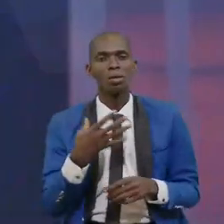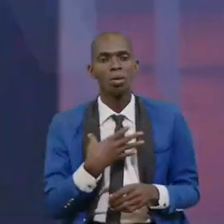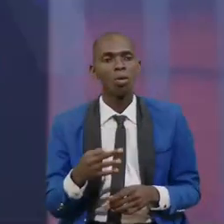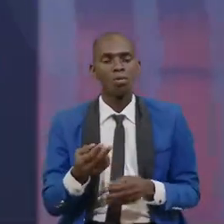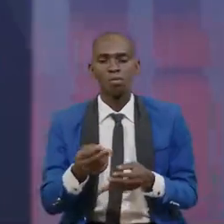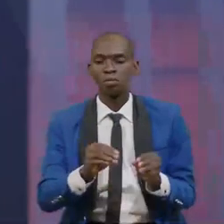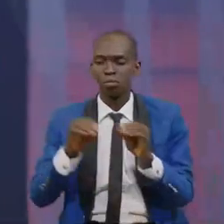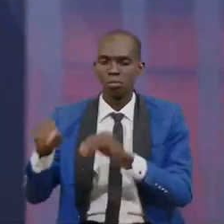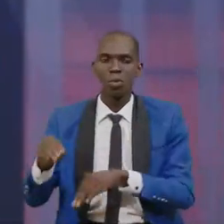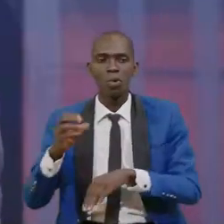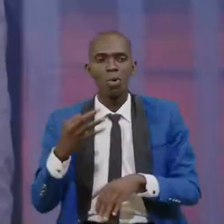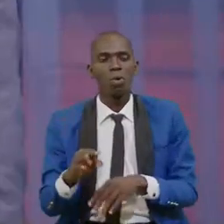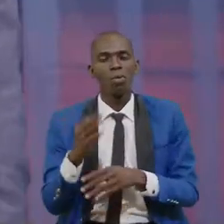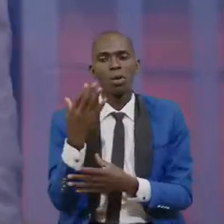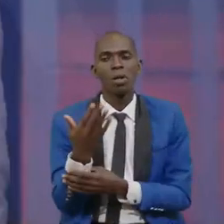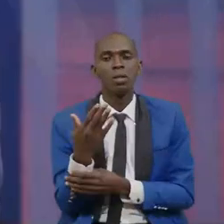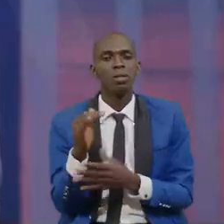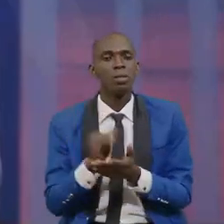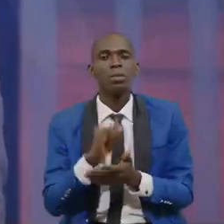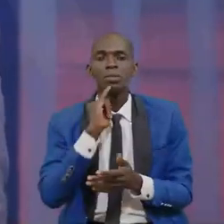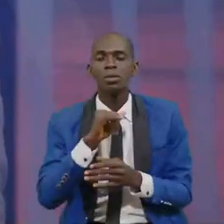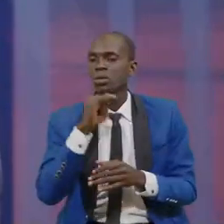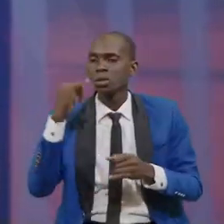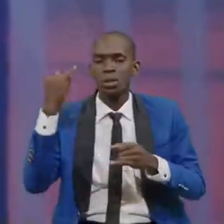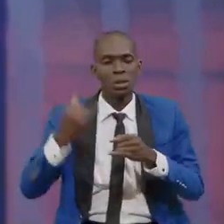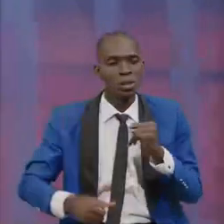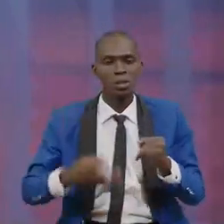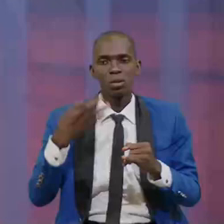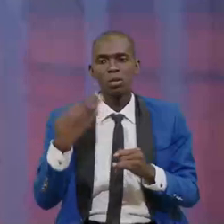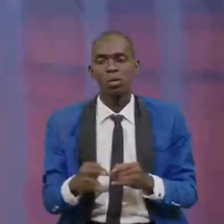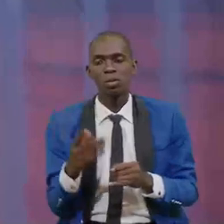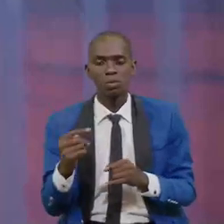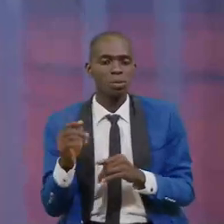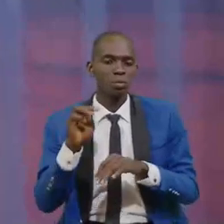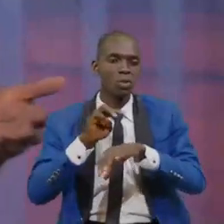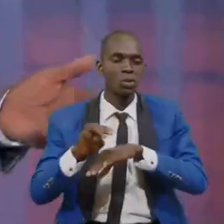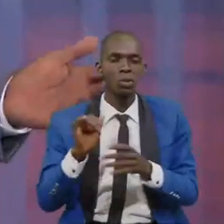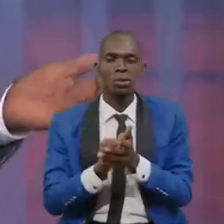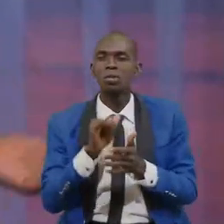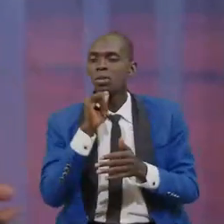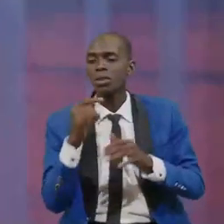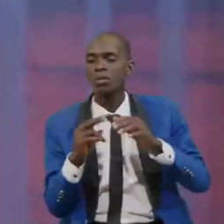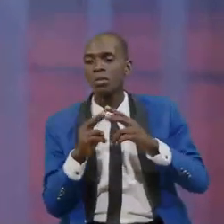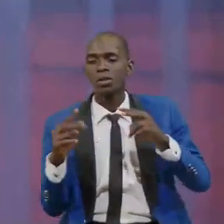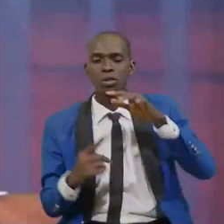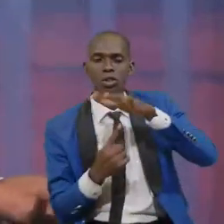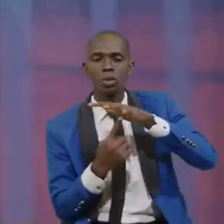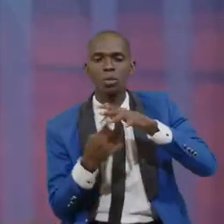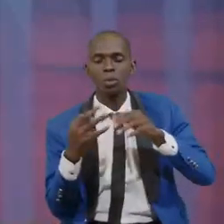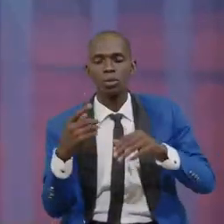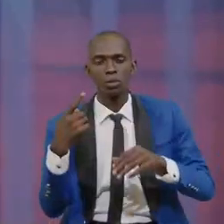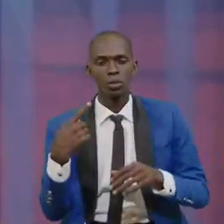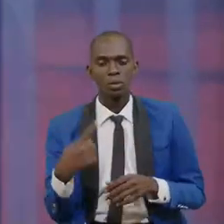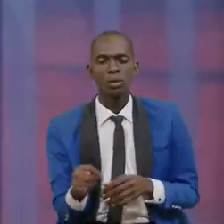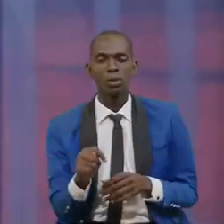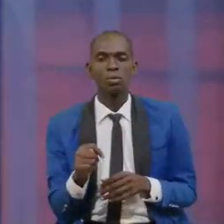mains. Ce n'est pas encore le plus haut niveau du ministère, ce n'est pas le sommet du ministère, c'est